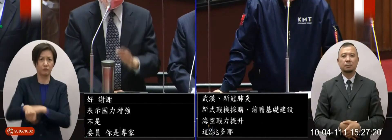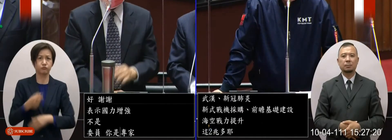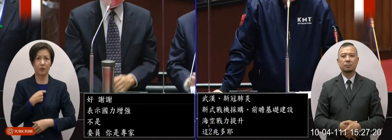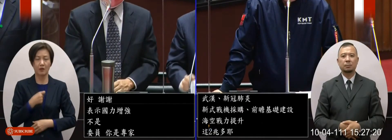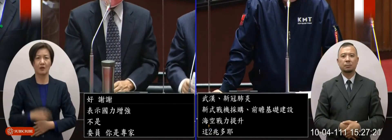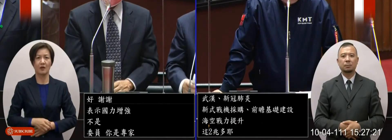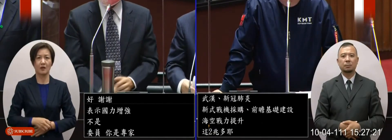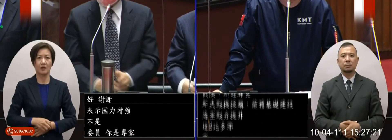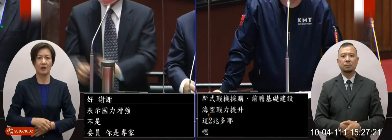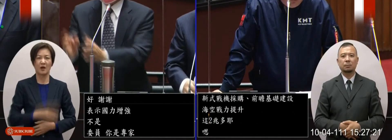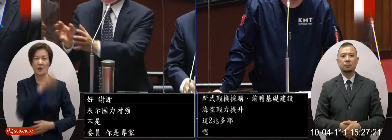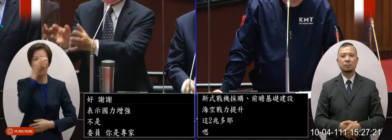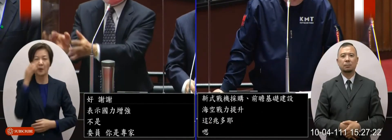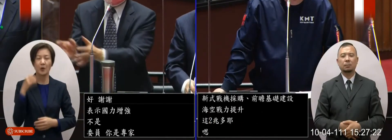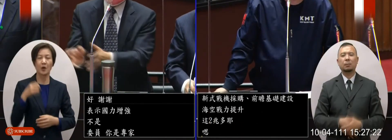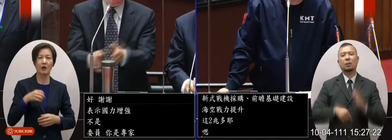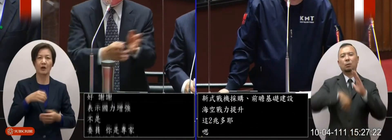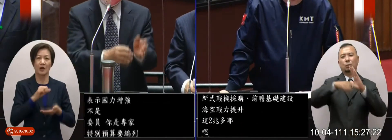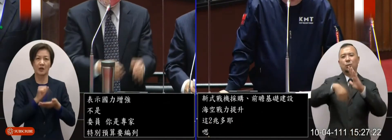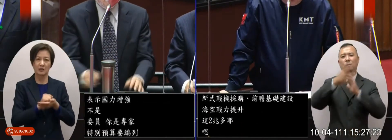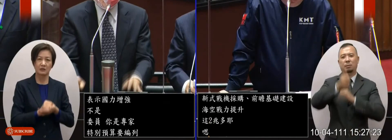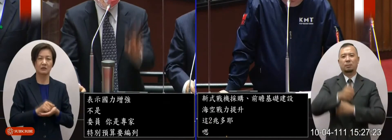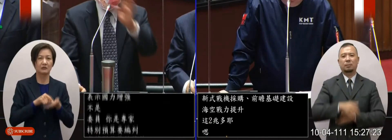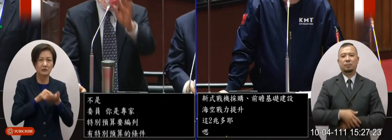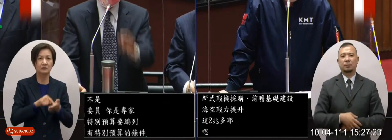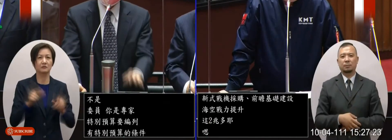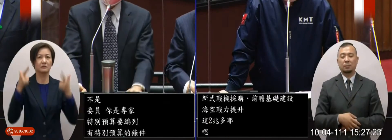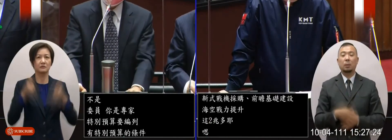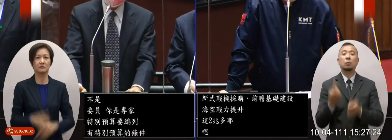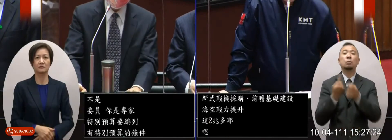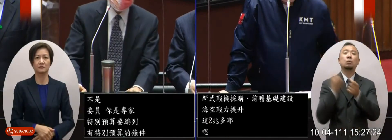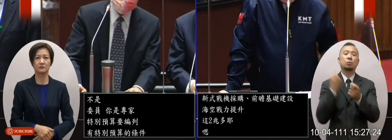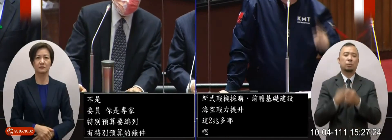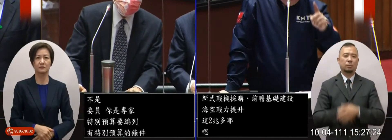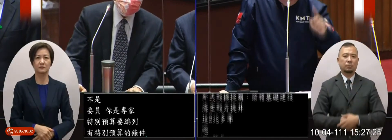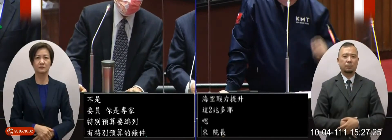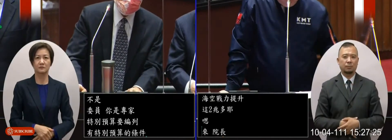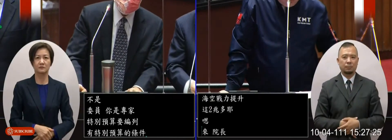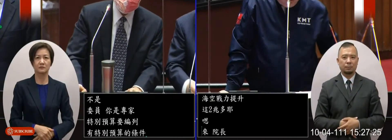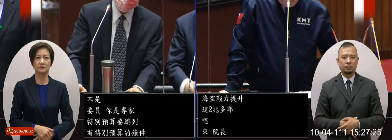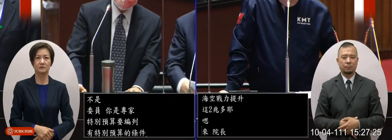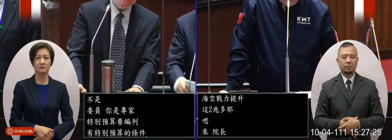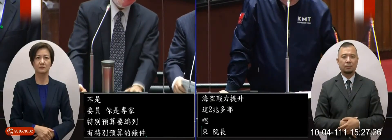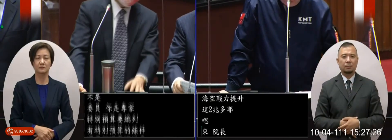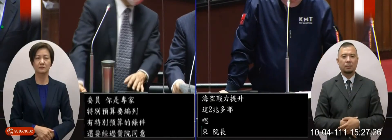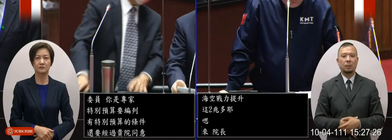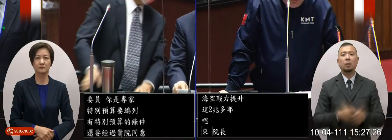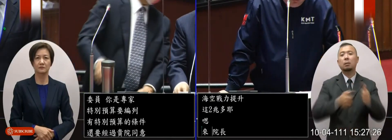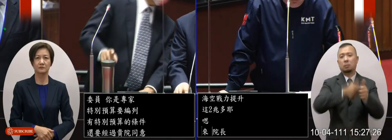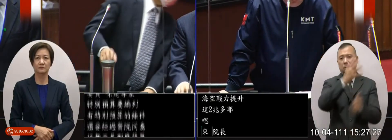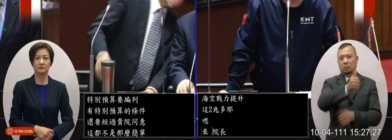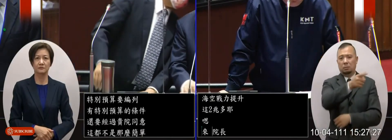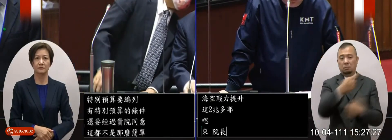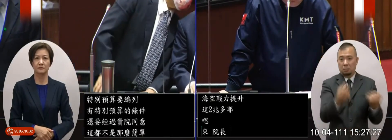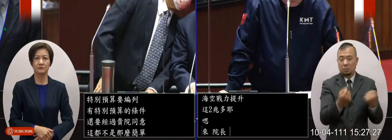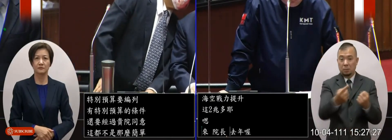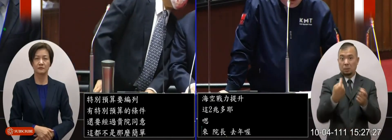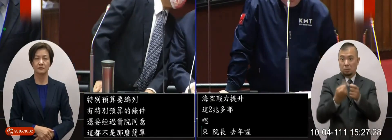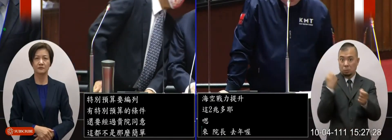是那么简单，不是说 来院长， 这里不行补那。 去年呢、我们来市长在这边啊、去年税